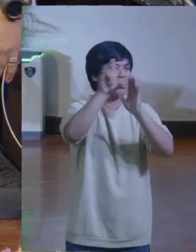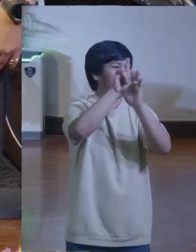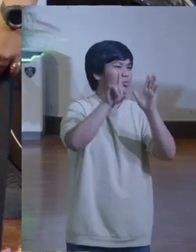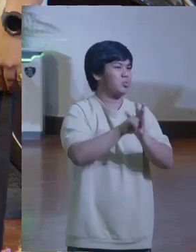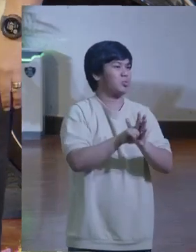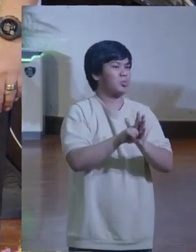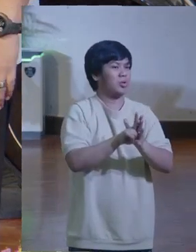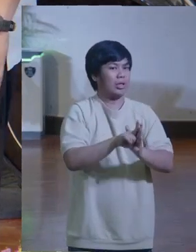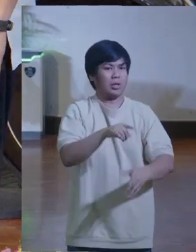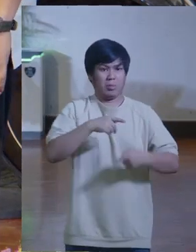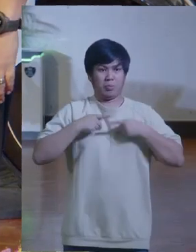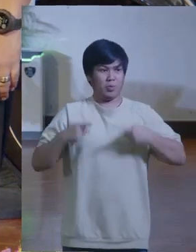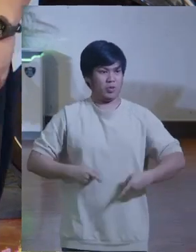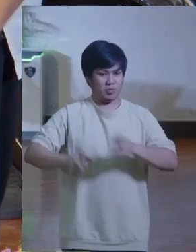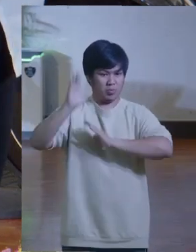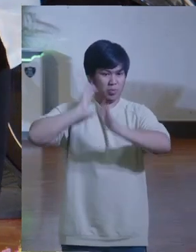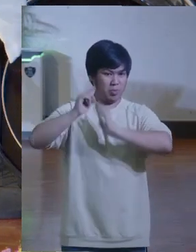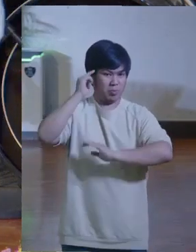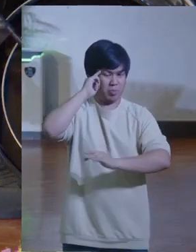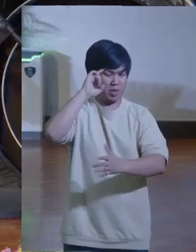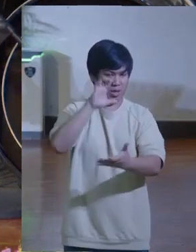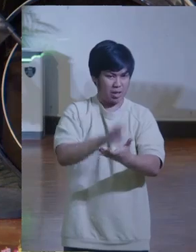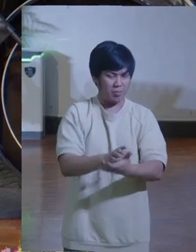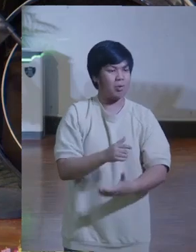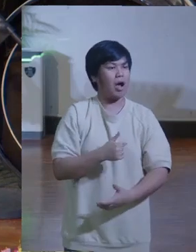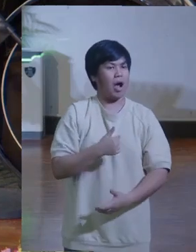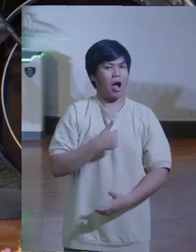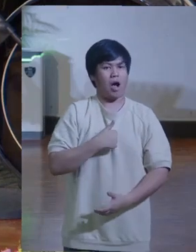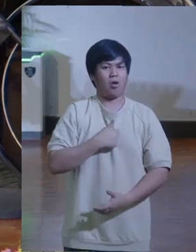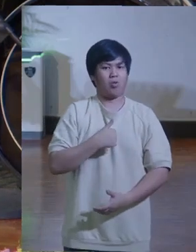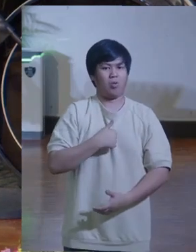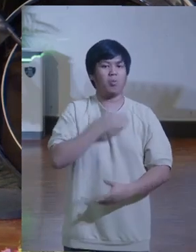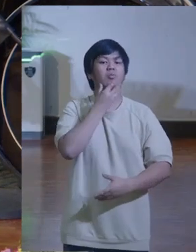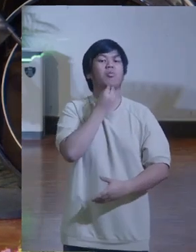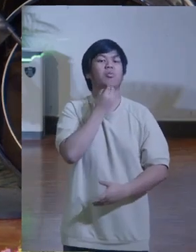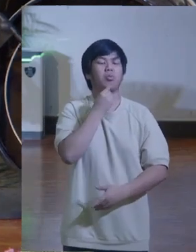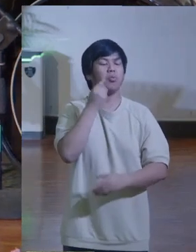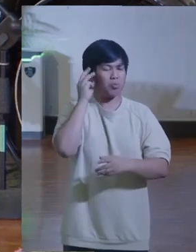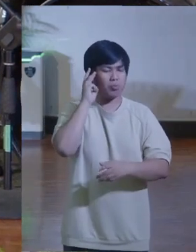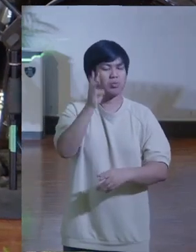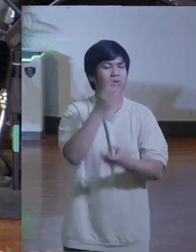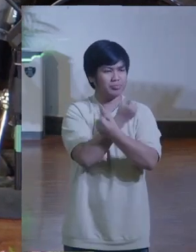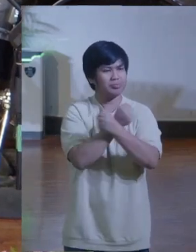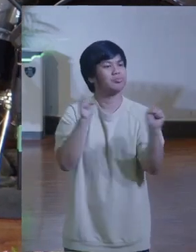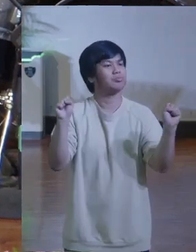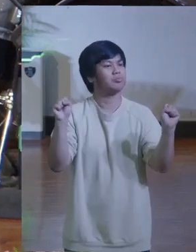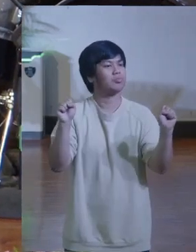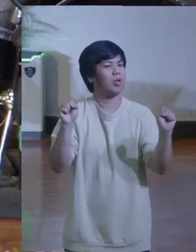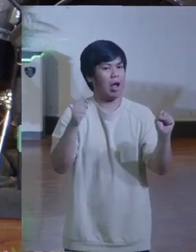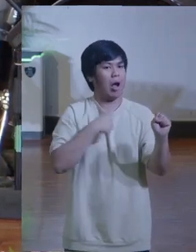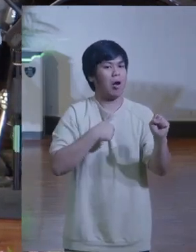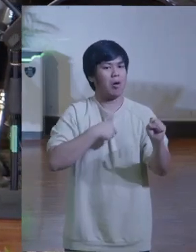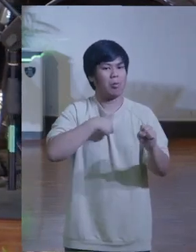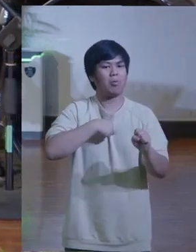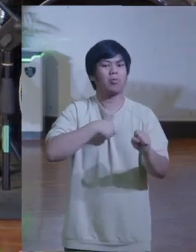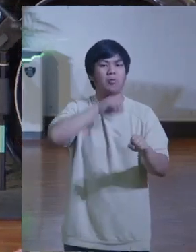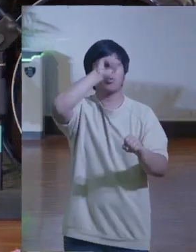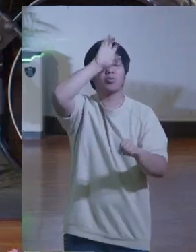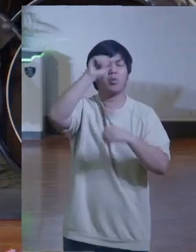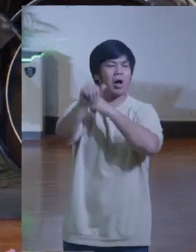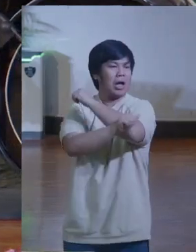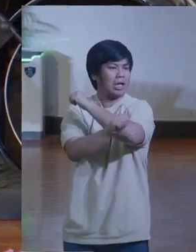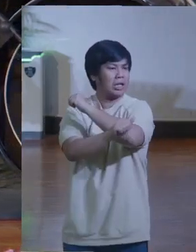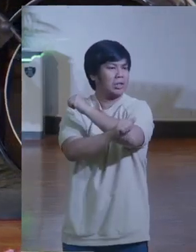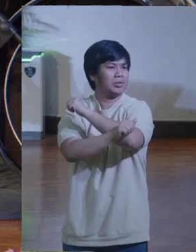pwedeng maligtas. At sa mga Hudyo, sila ay maliligtas kung sila ay magpa-participate